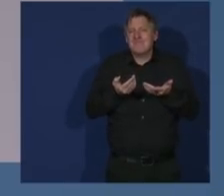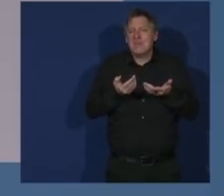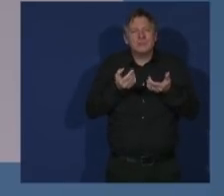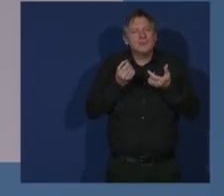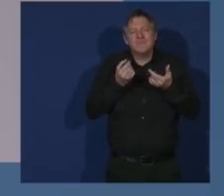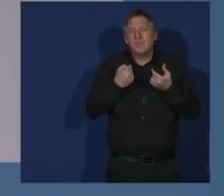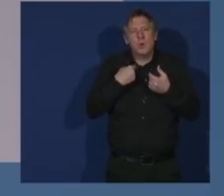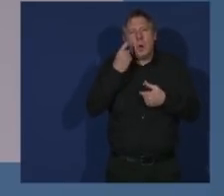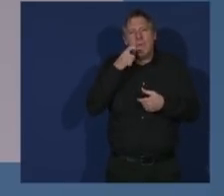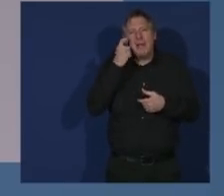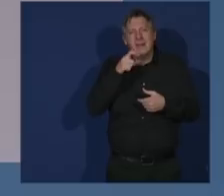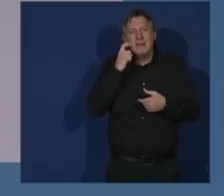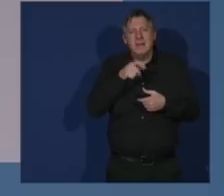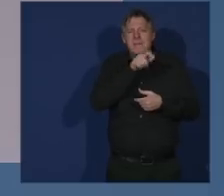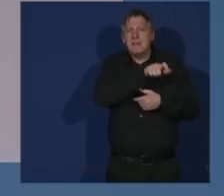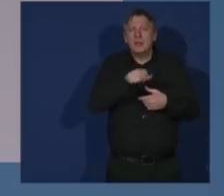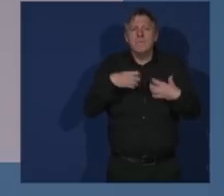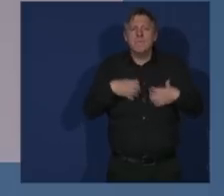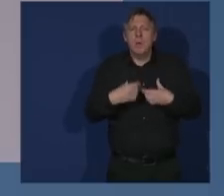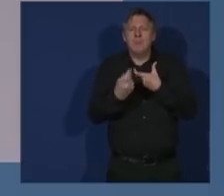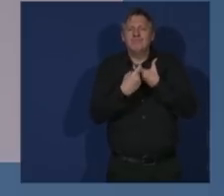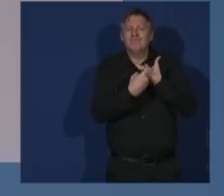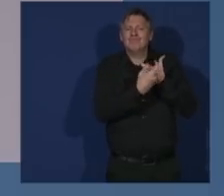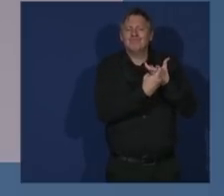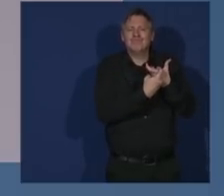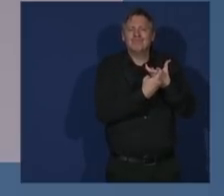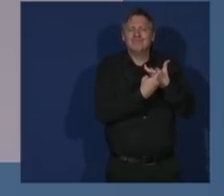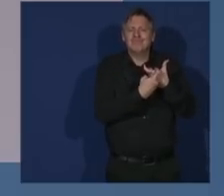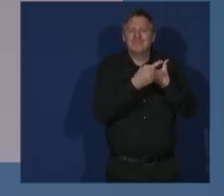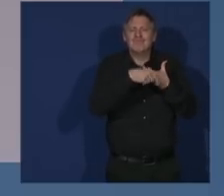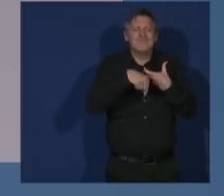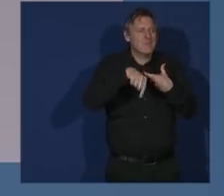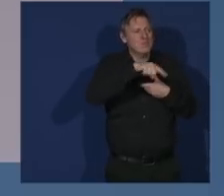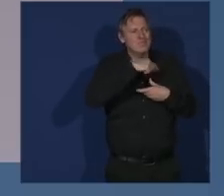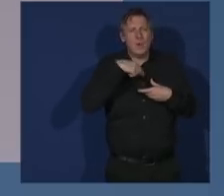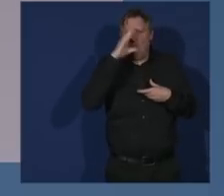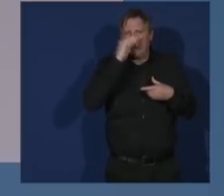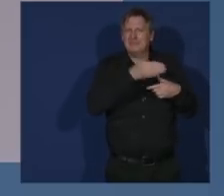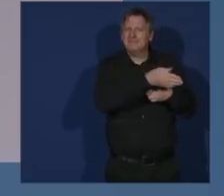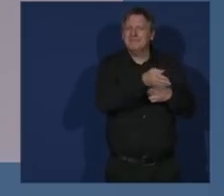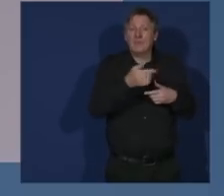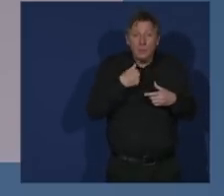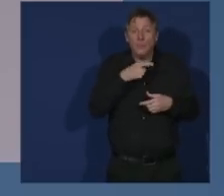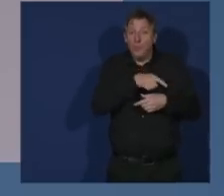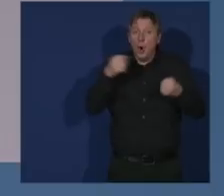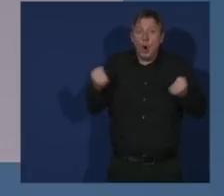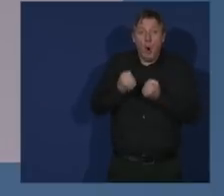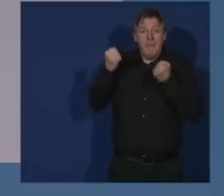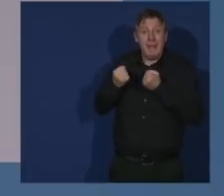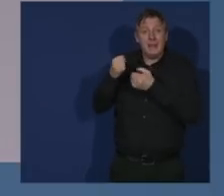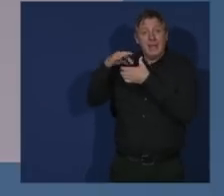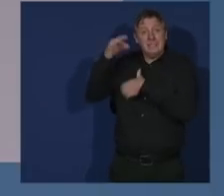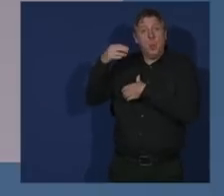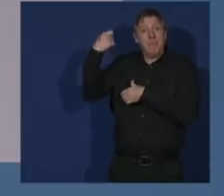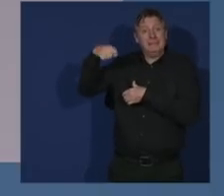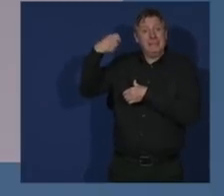le sens de nos adhérents. Vous qui avez fait la campagne présidentielle, vous savez que notre victoire, la